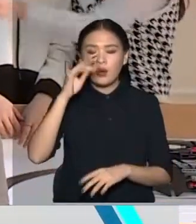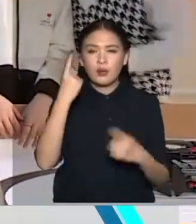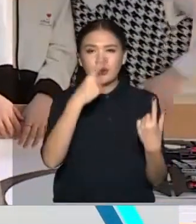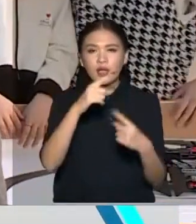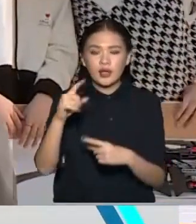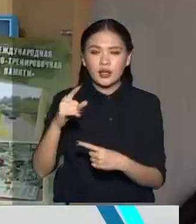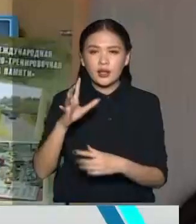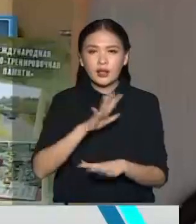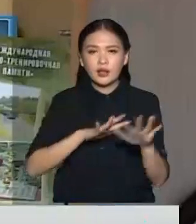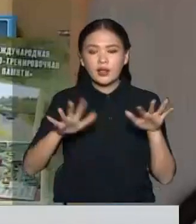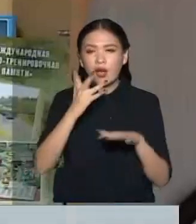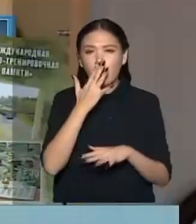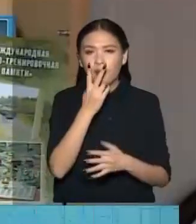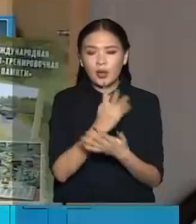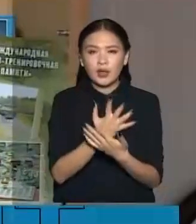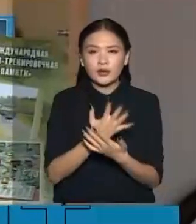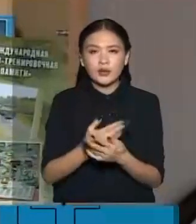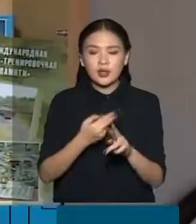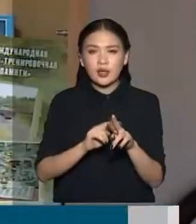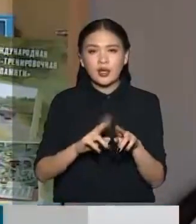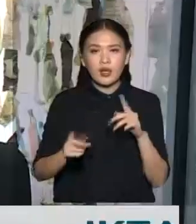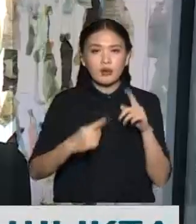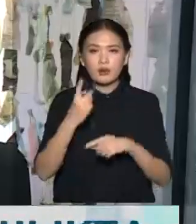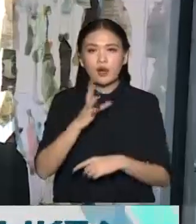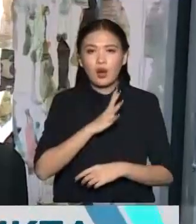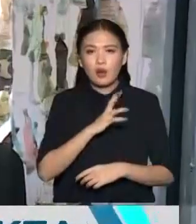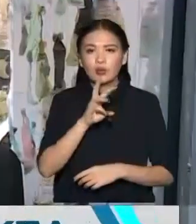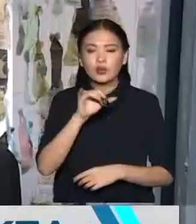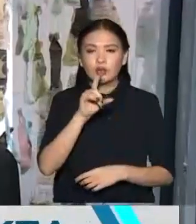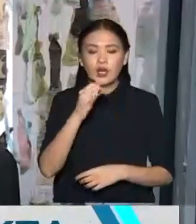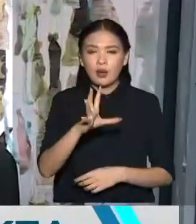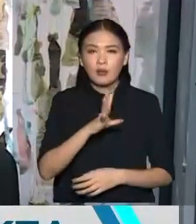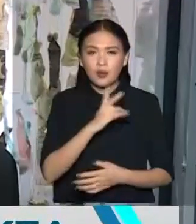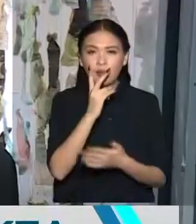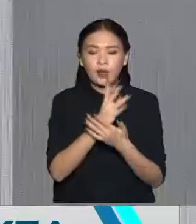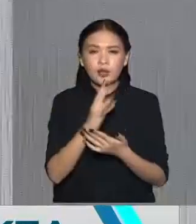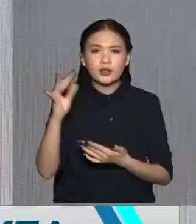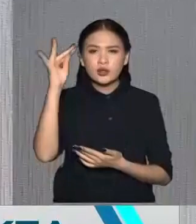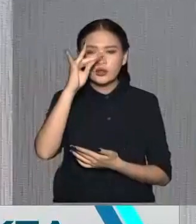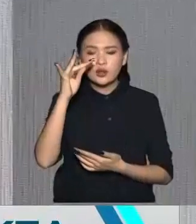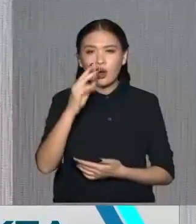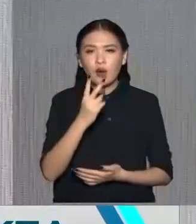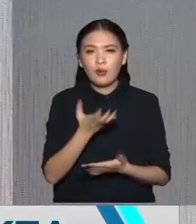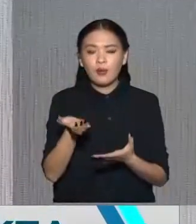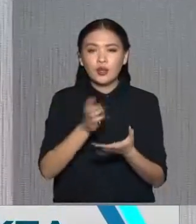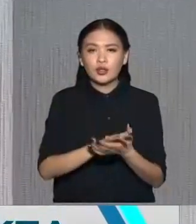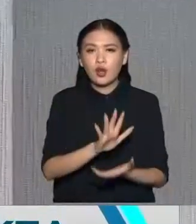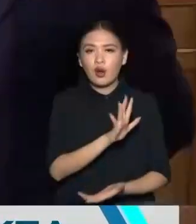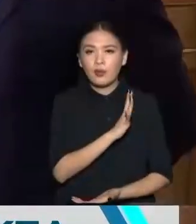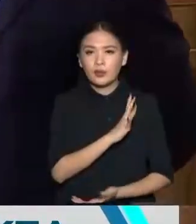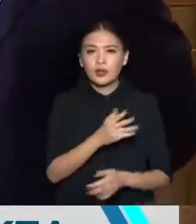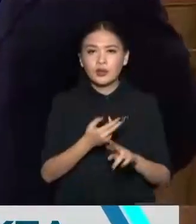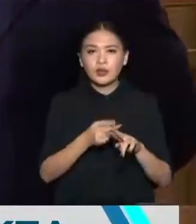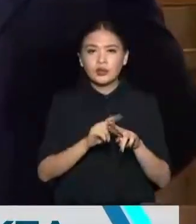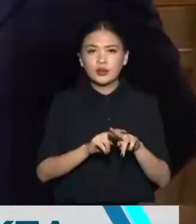өзге елдерге таныту. Жиынға қатысушылар ғарыш айлағы мұражайына барып, жұлдызды қалашықтың ғасырлық тарихымен де танысты. Елжас Әбілда,